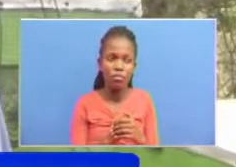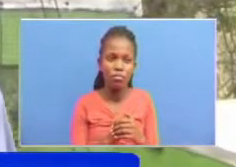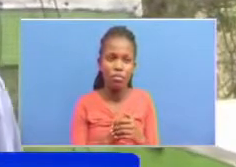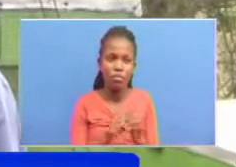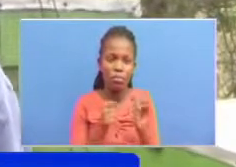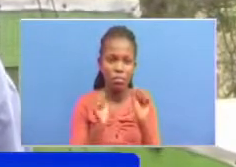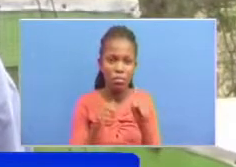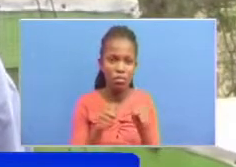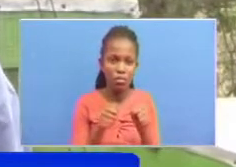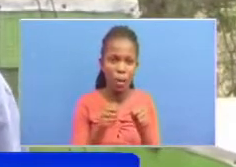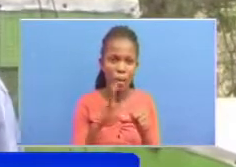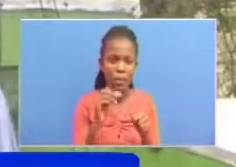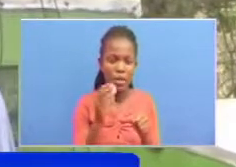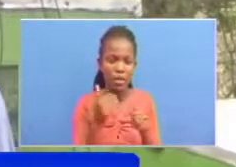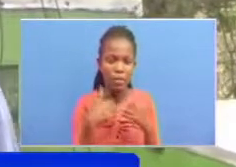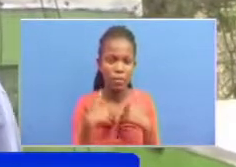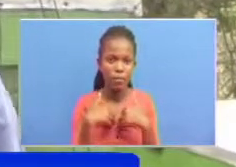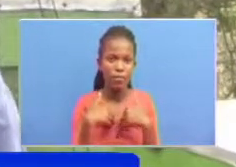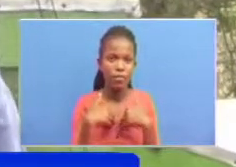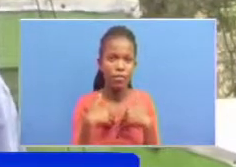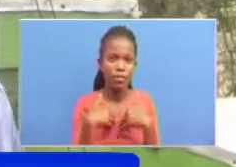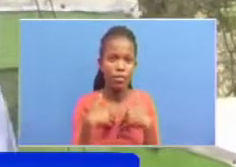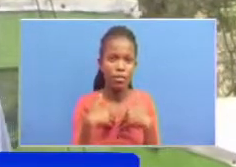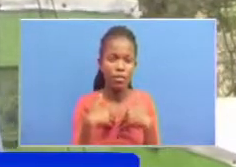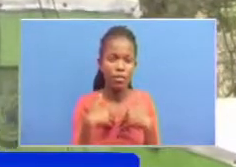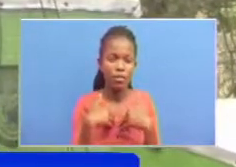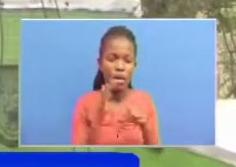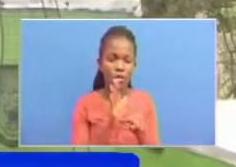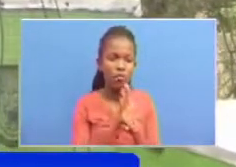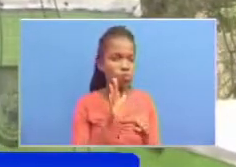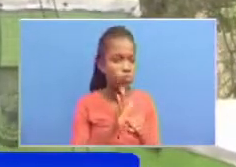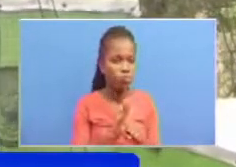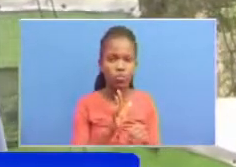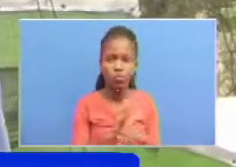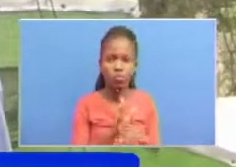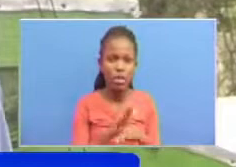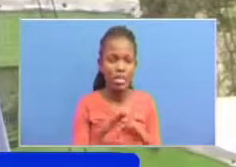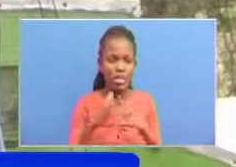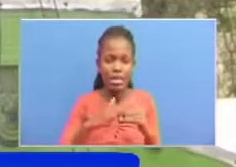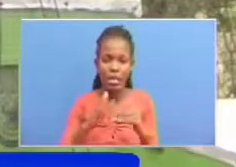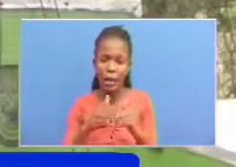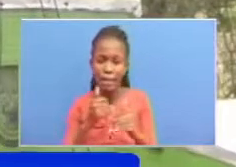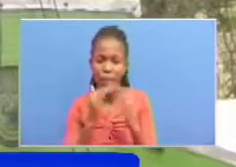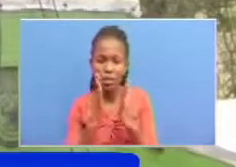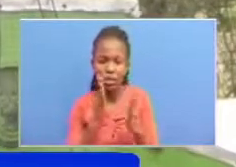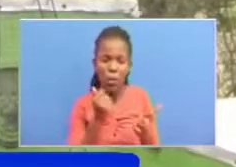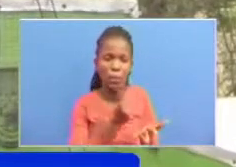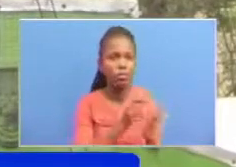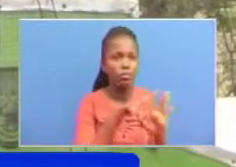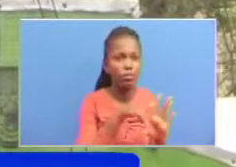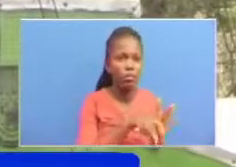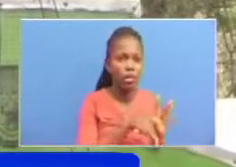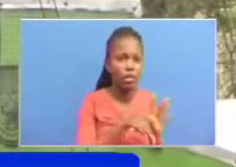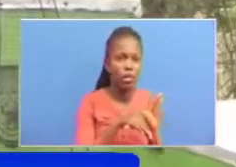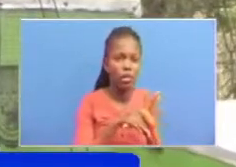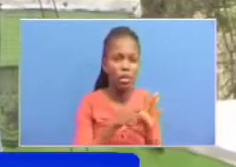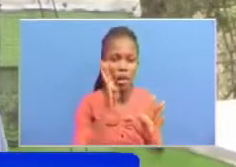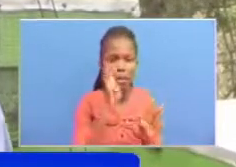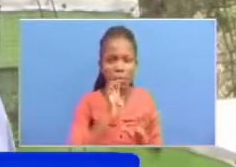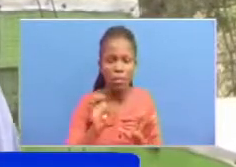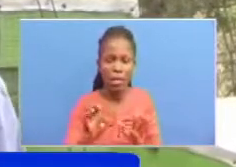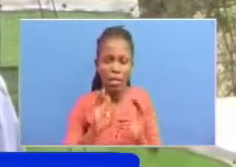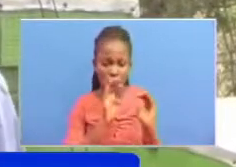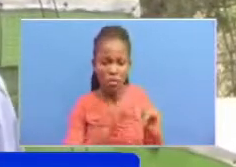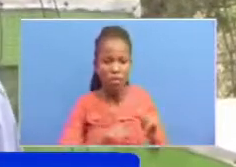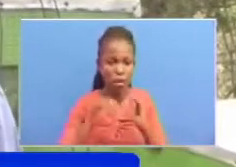Nutuwa nyagwezwa na ambeza. Mbe wa mundu uyo vizine. Kwa uu nzuki. Ni maji laizi